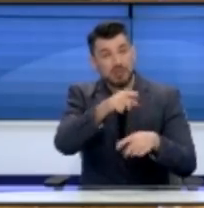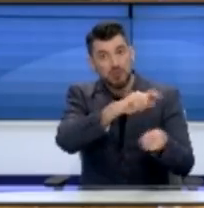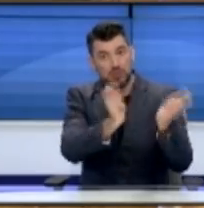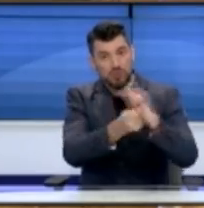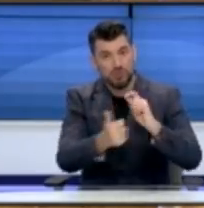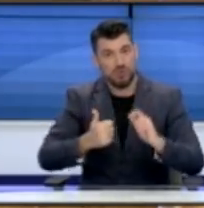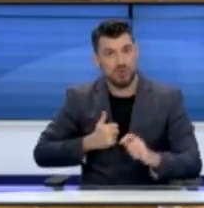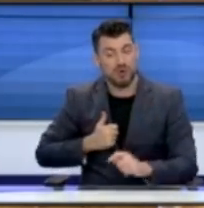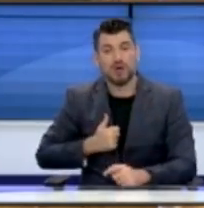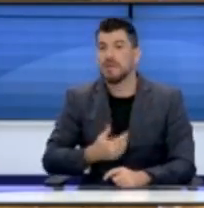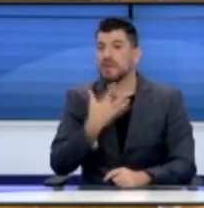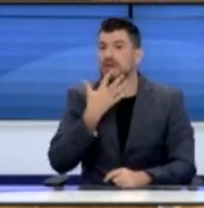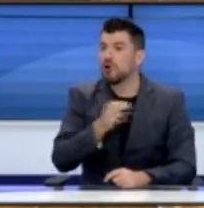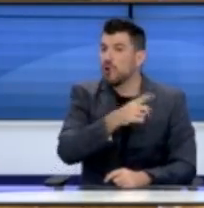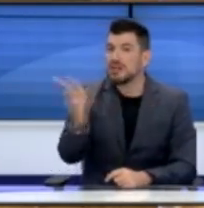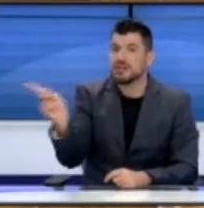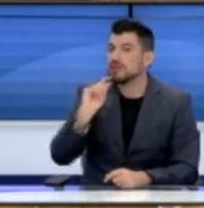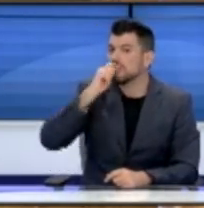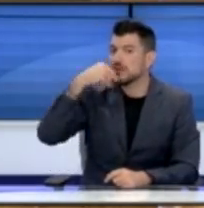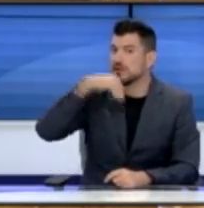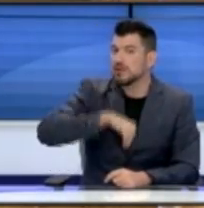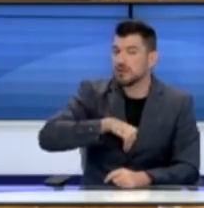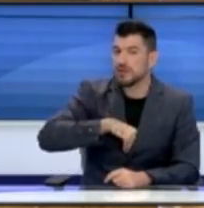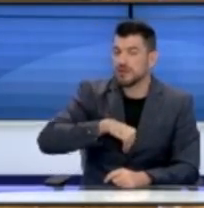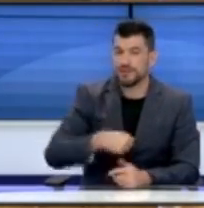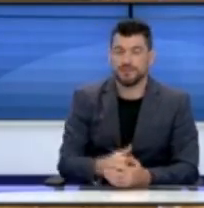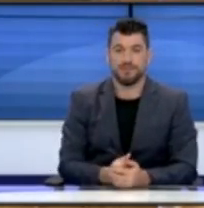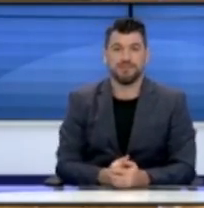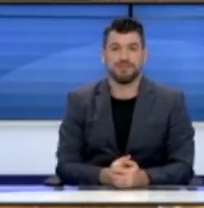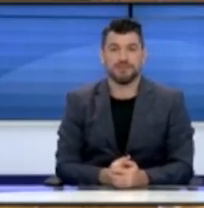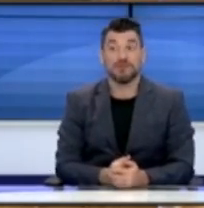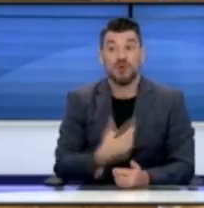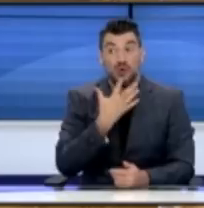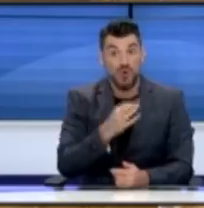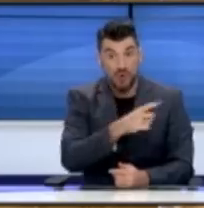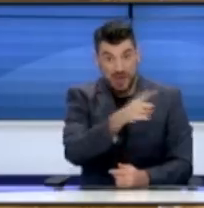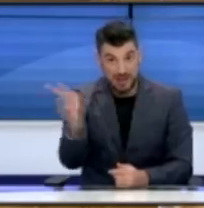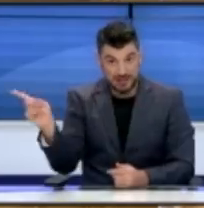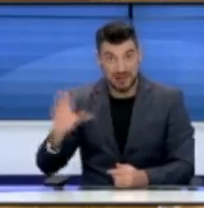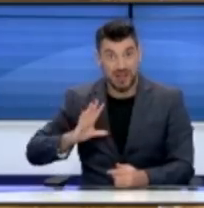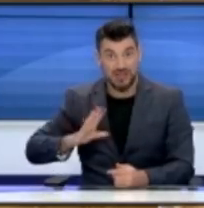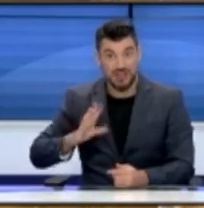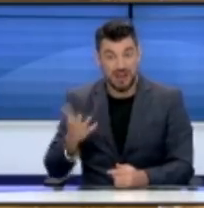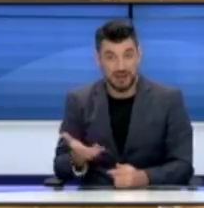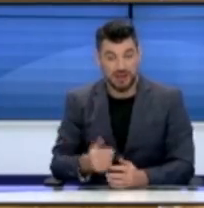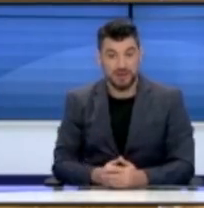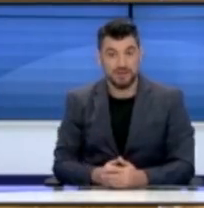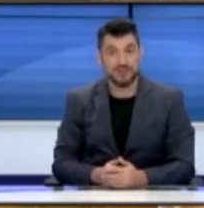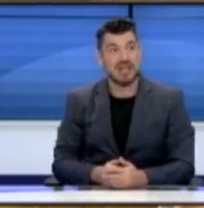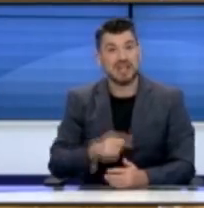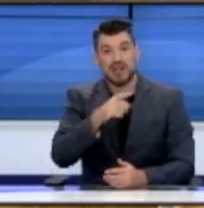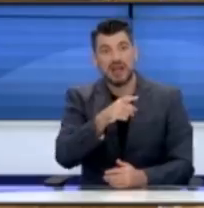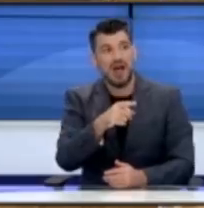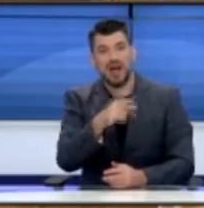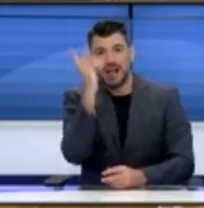του? Γιατί κανείς σας δεν λέει κουβέντα γι' αυτό? Προφανώς γιατί δεν θέλετε να μπουν στο στόχαστρο οι λεγόμενοι